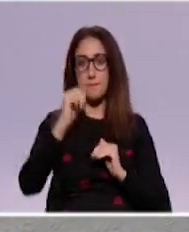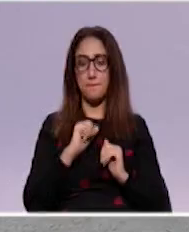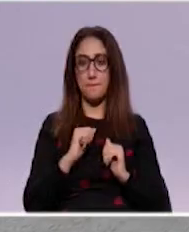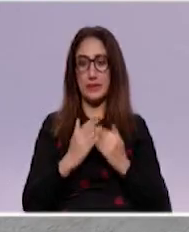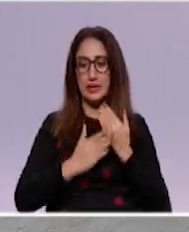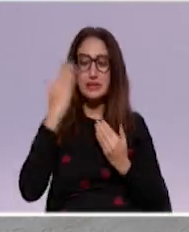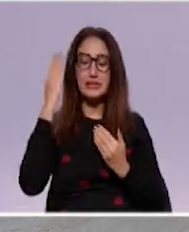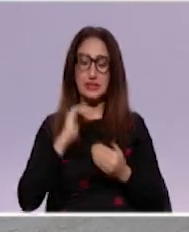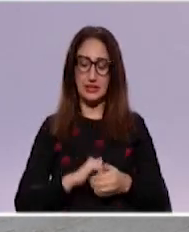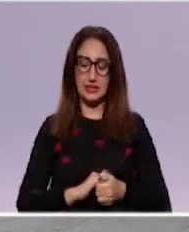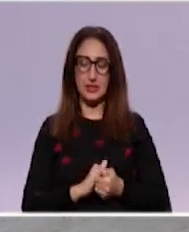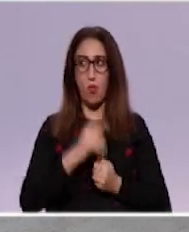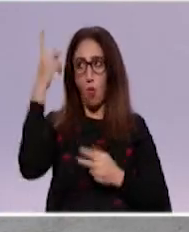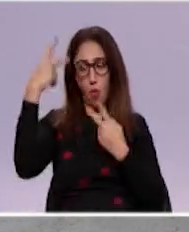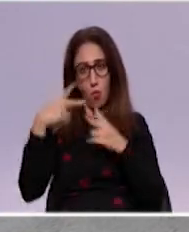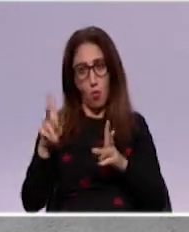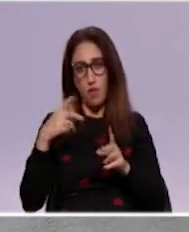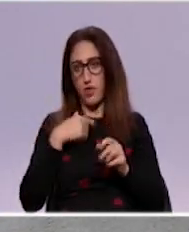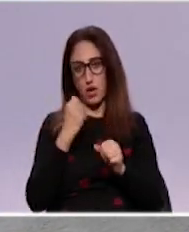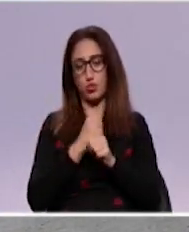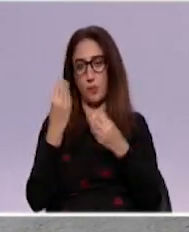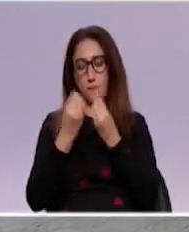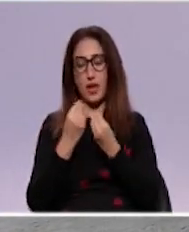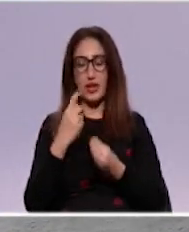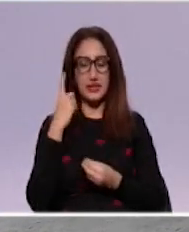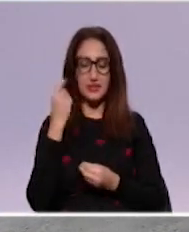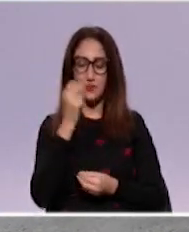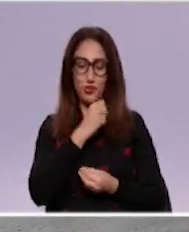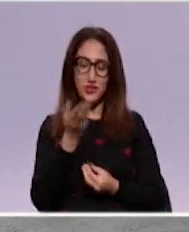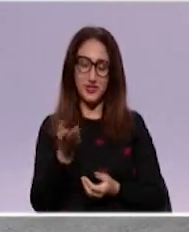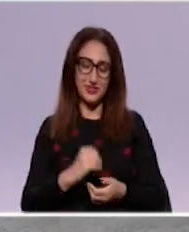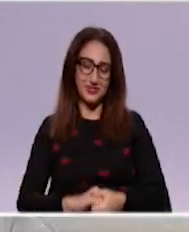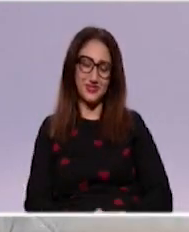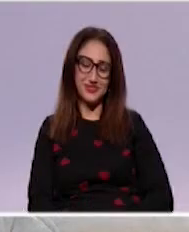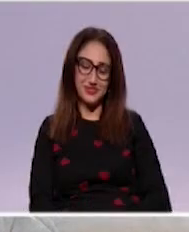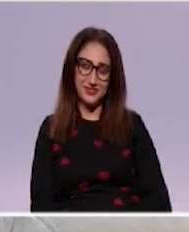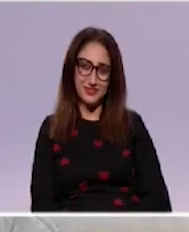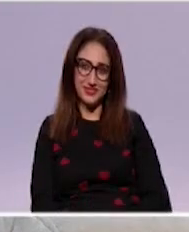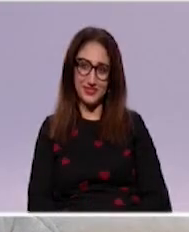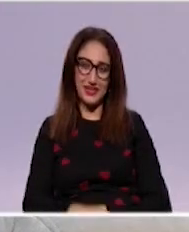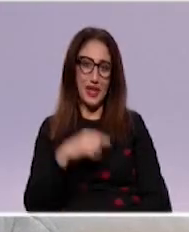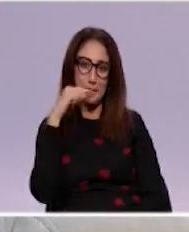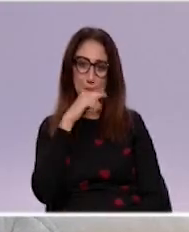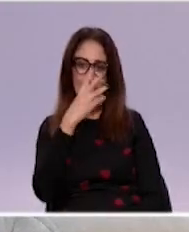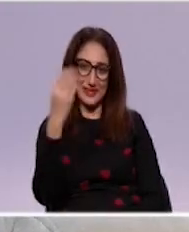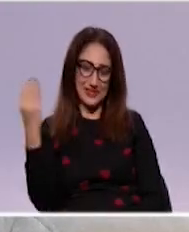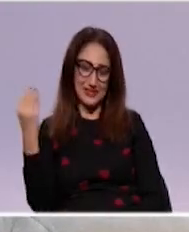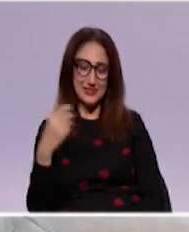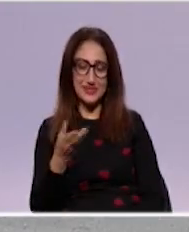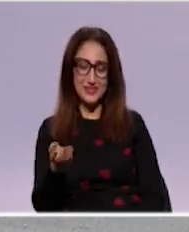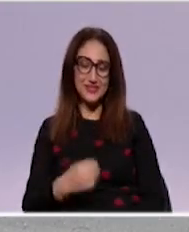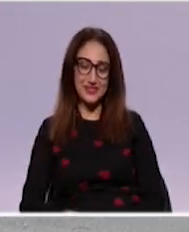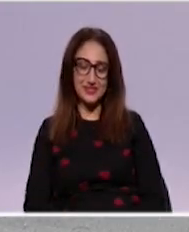أظن. فإذا كان هو موافق أنا ما عنديش أي مانع. هنسمع إيه بقى؟ هتسمعنا ايه؟ بنات كتير؟ نعم